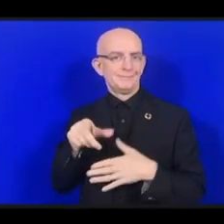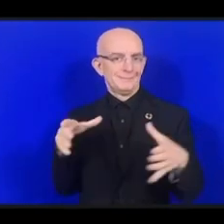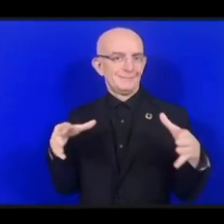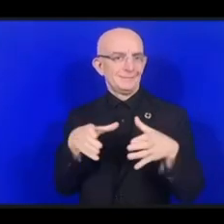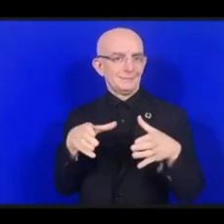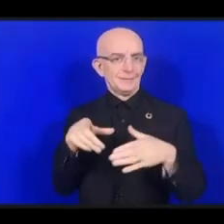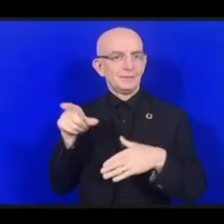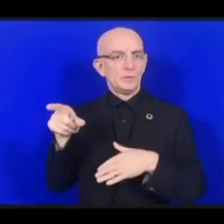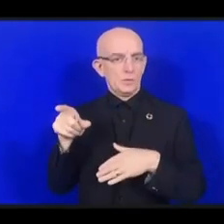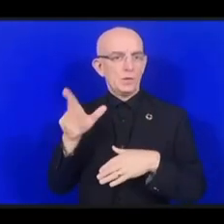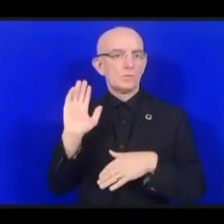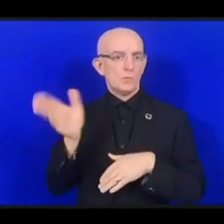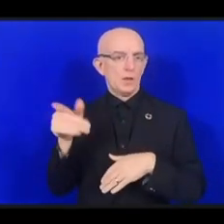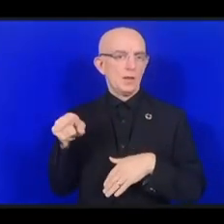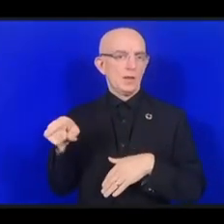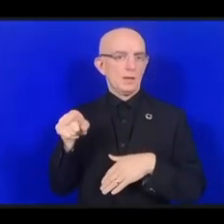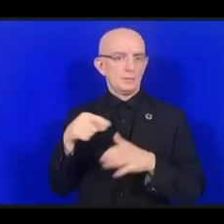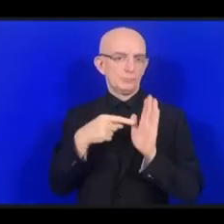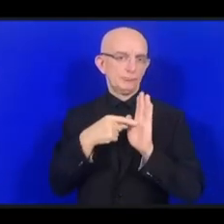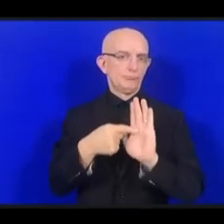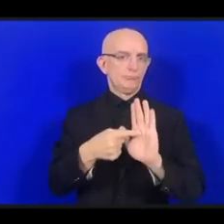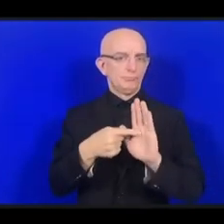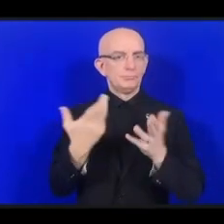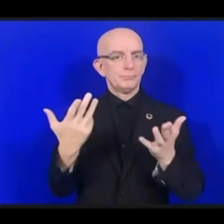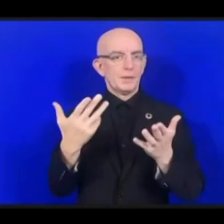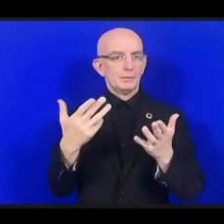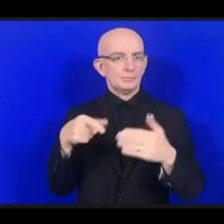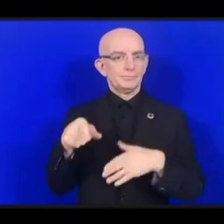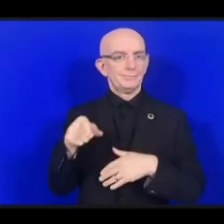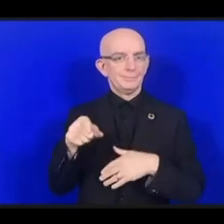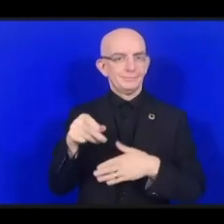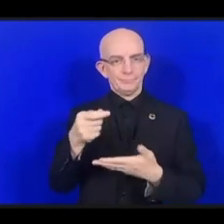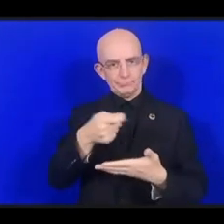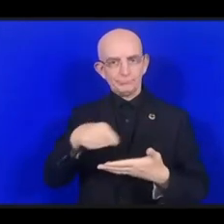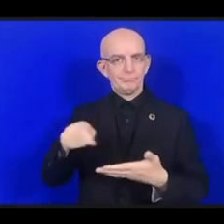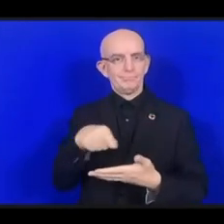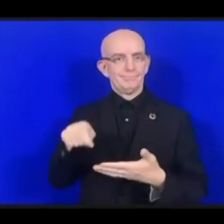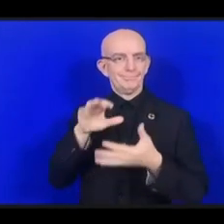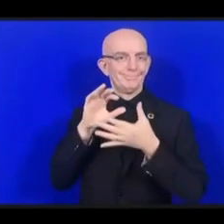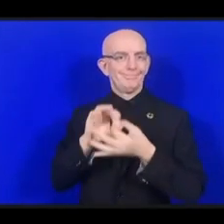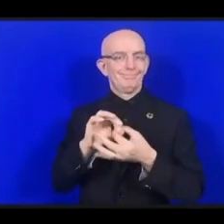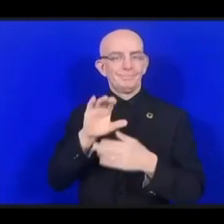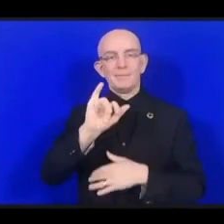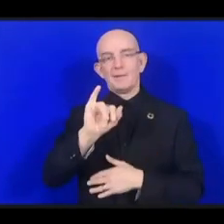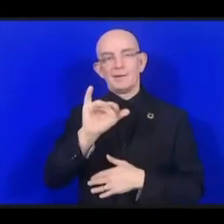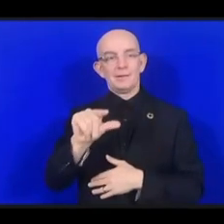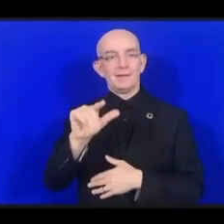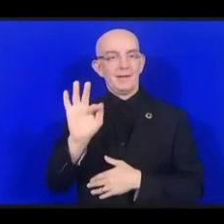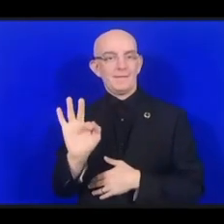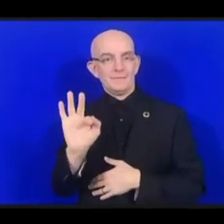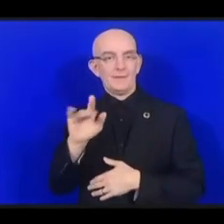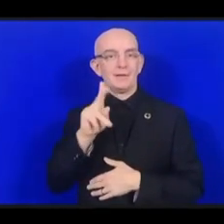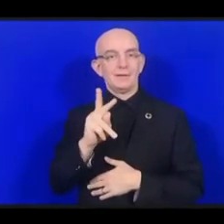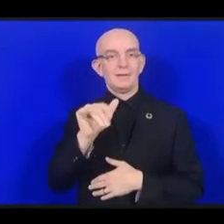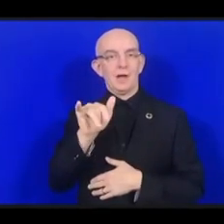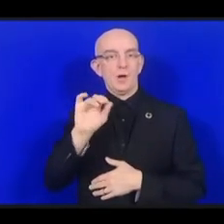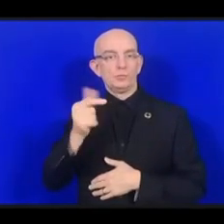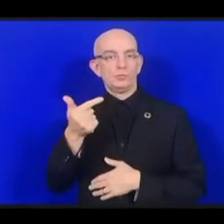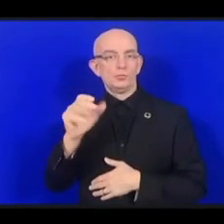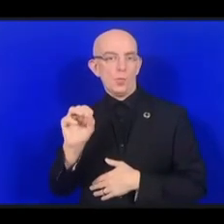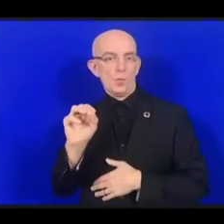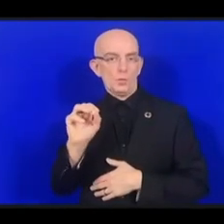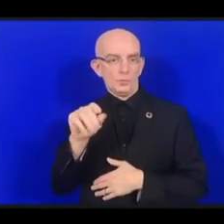représente le FG de Kyoto 2023 veuillez applaudir chaleureusement mauce